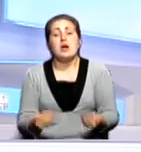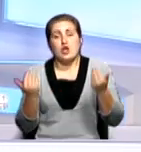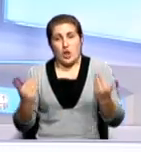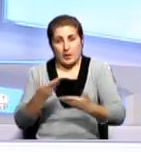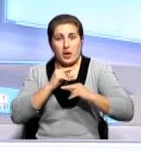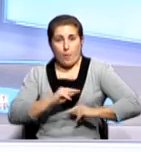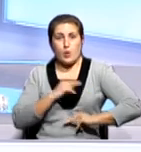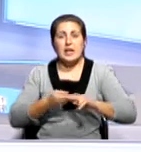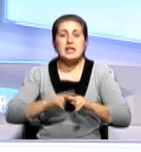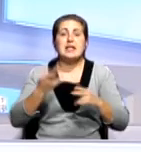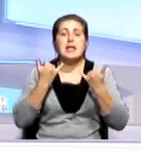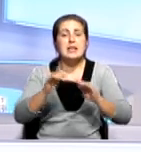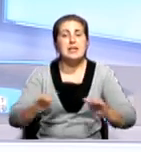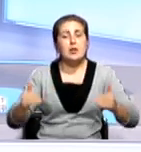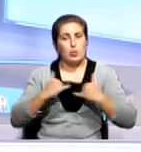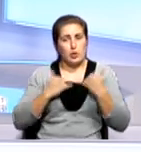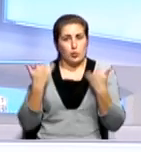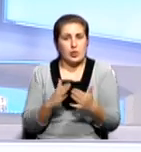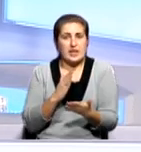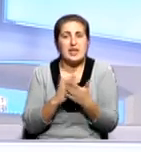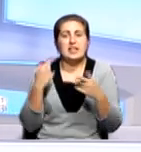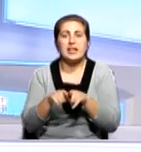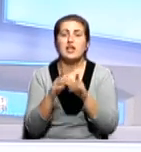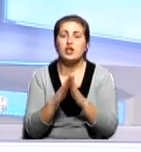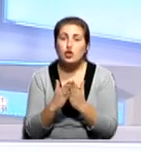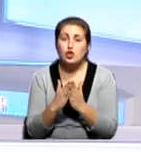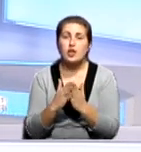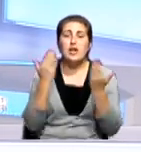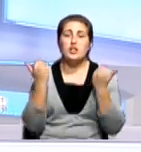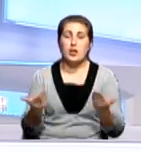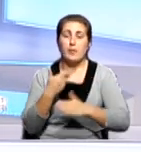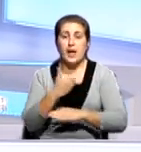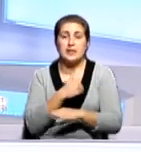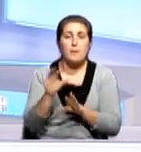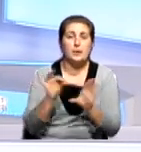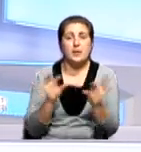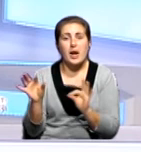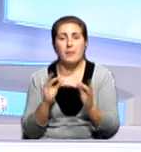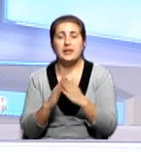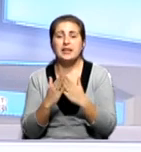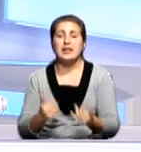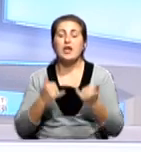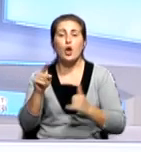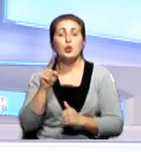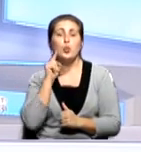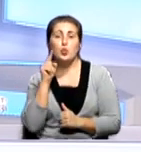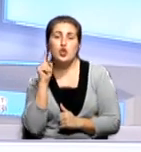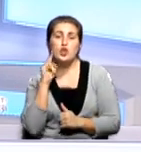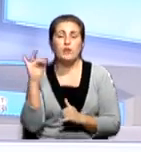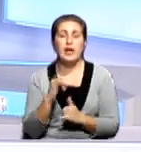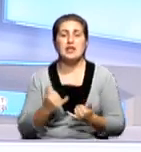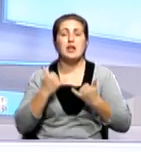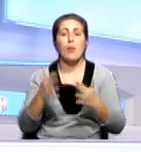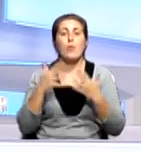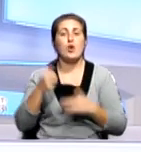для деток у нас уже есть такие книжечки сейчас хотим подбираем книги для юношества и Для более